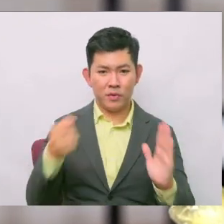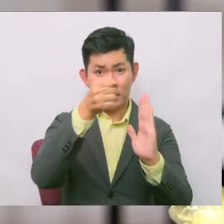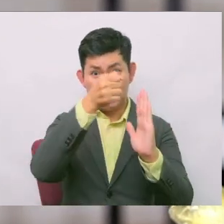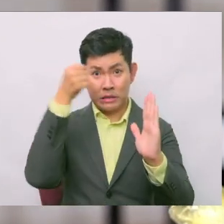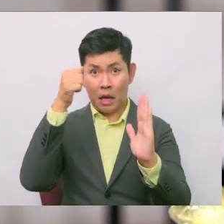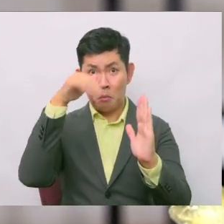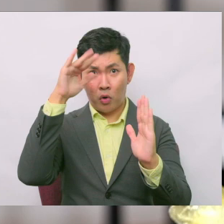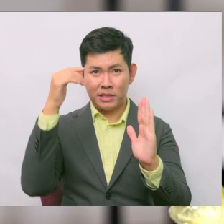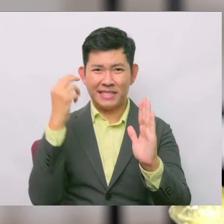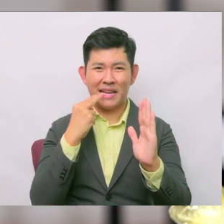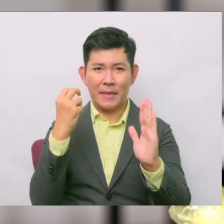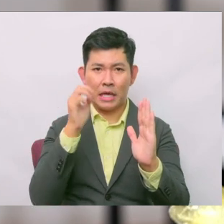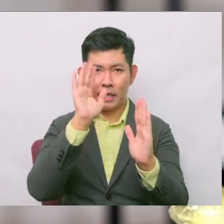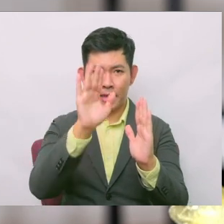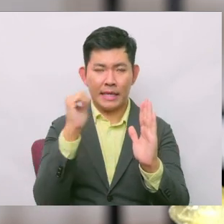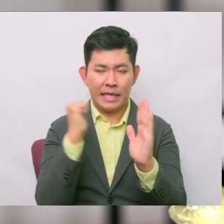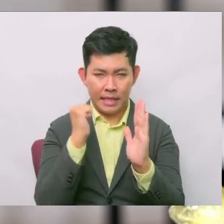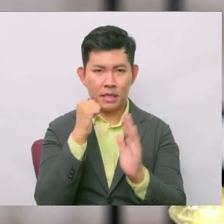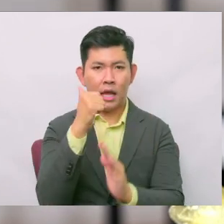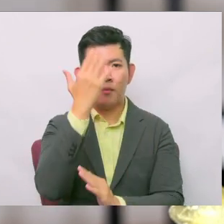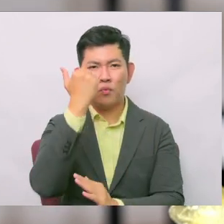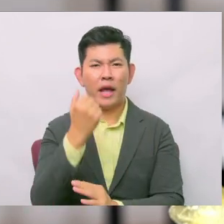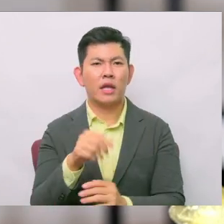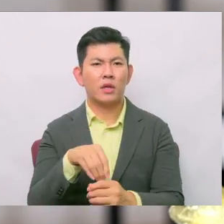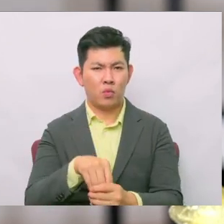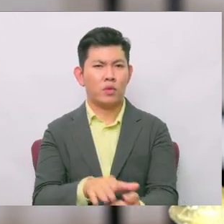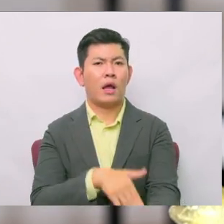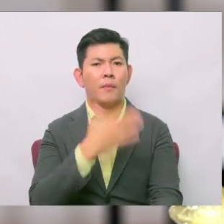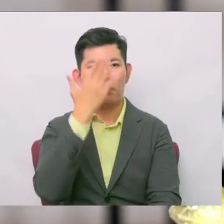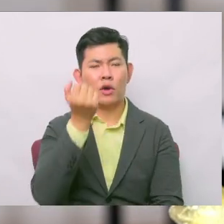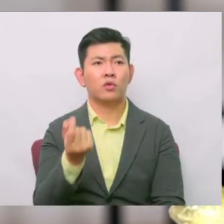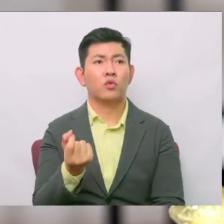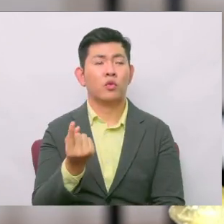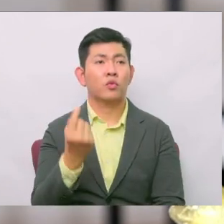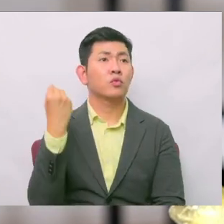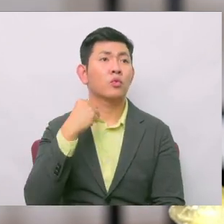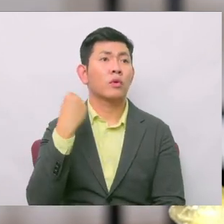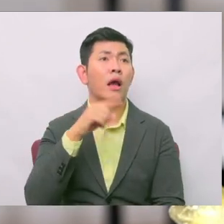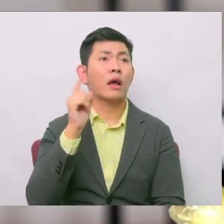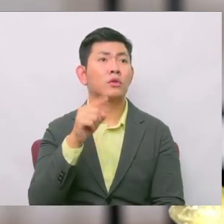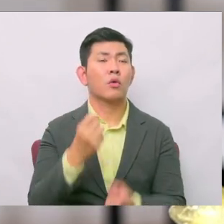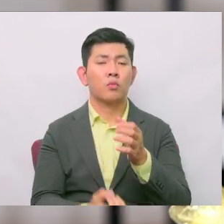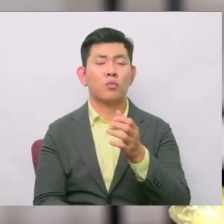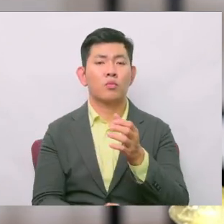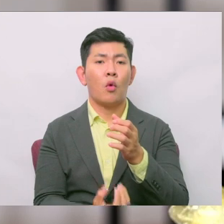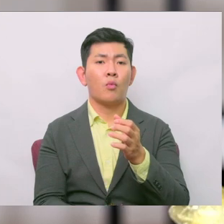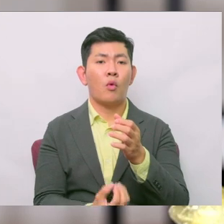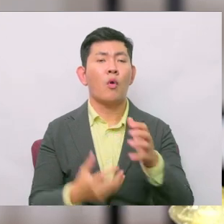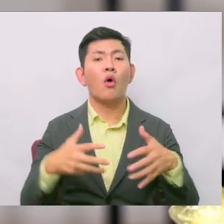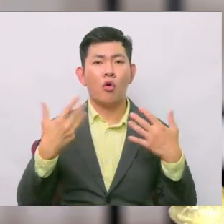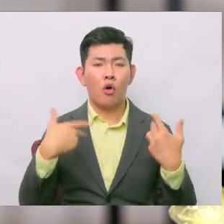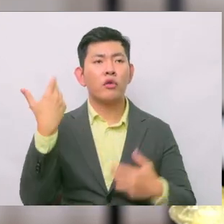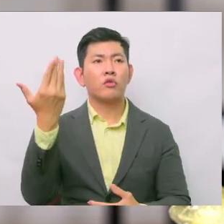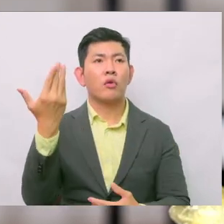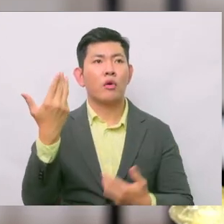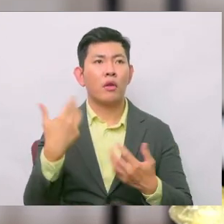ะเพราะว่ามันเป็นประคบสดเพราะว่าหลังจากที่เราประคบทุกครั้งเราต้องนึ่งอุ่นฆ่าเชื้อก่อนทุกครั้งแล้วลูกประคบ